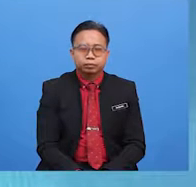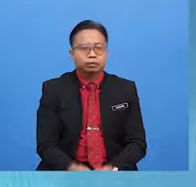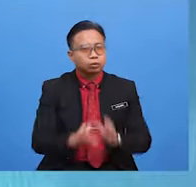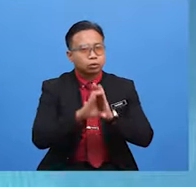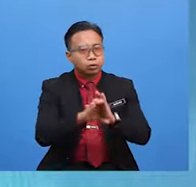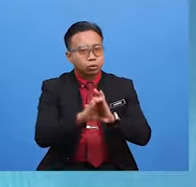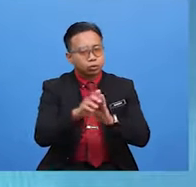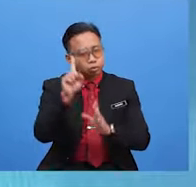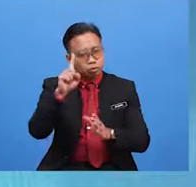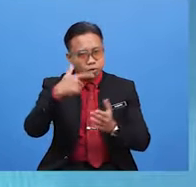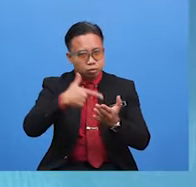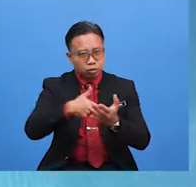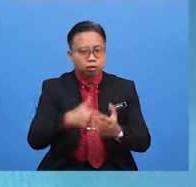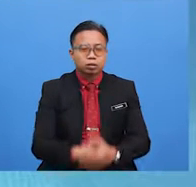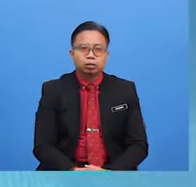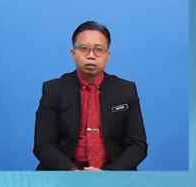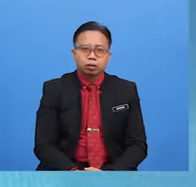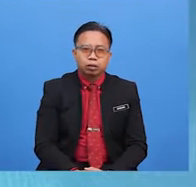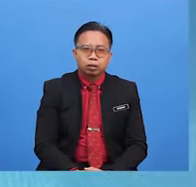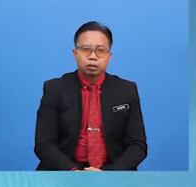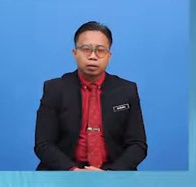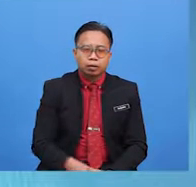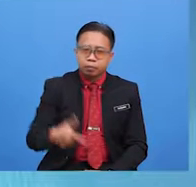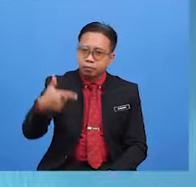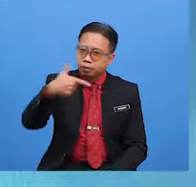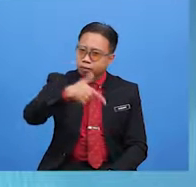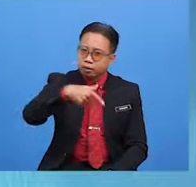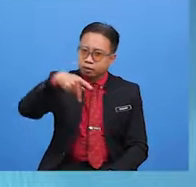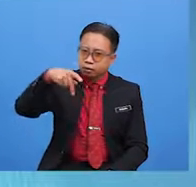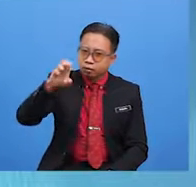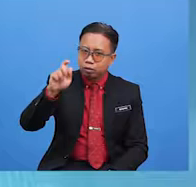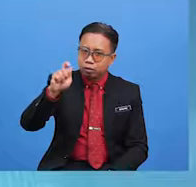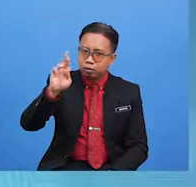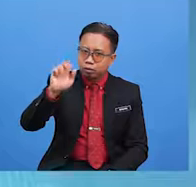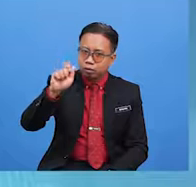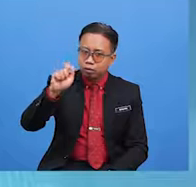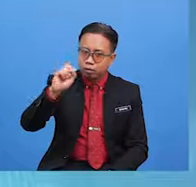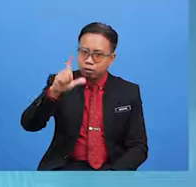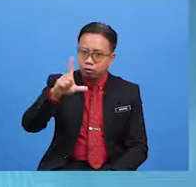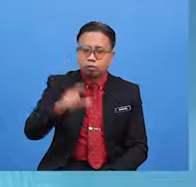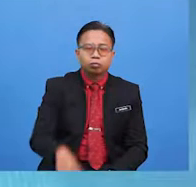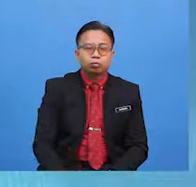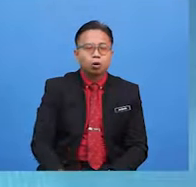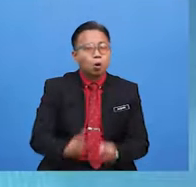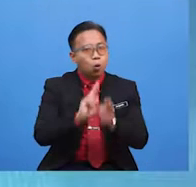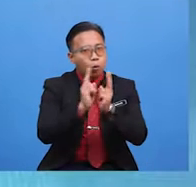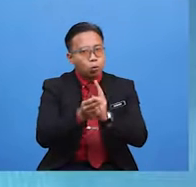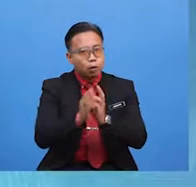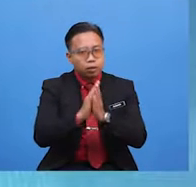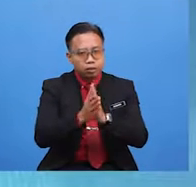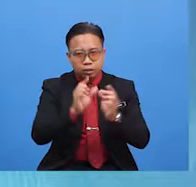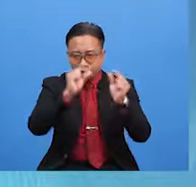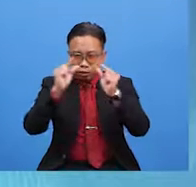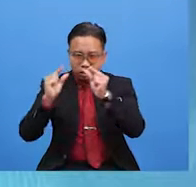Contoh yang satu lagi, petrol yang mempunyai komposisi kimia hidrokarbon berubah menjadi gas